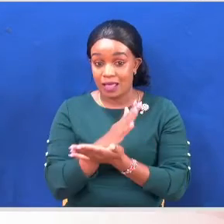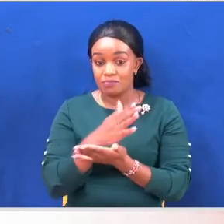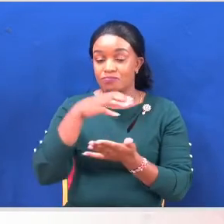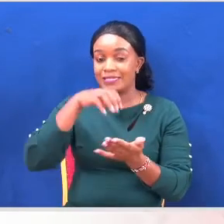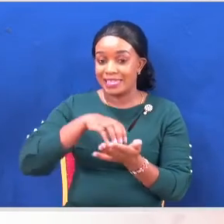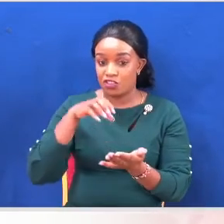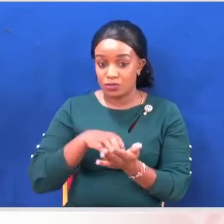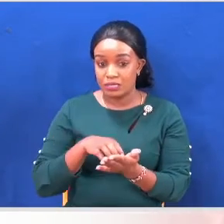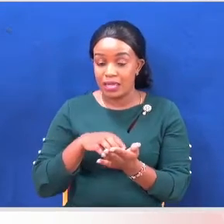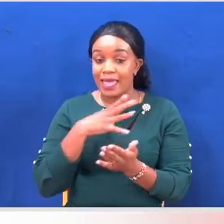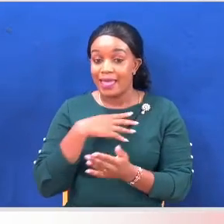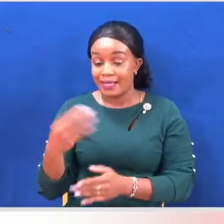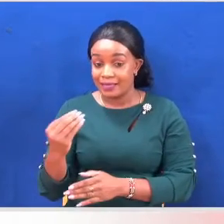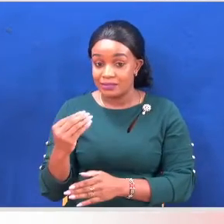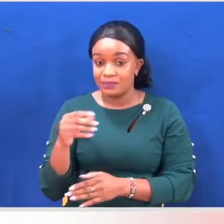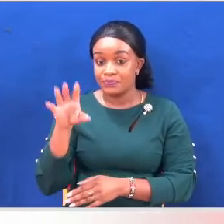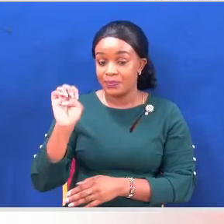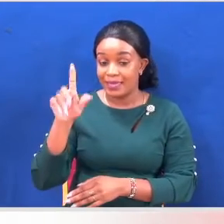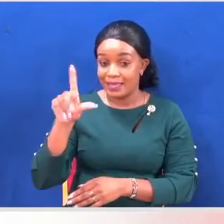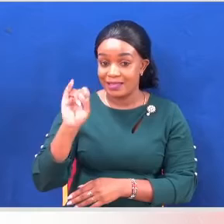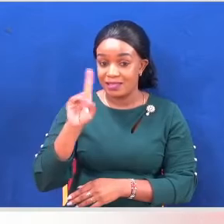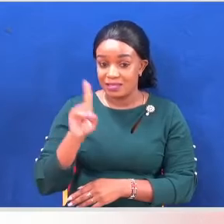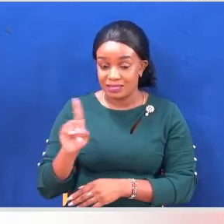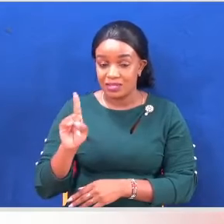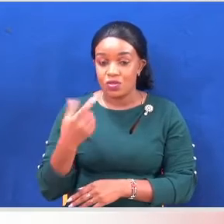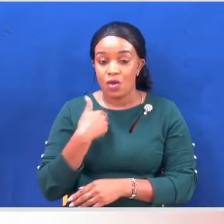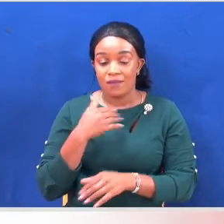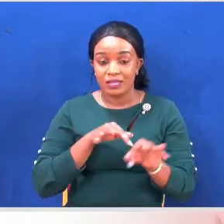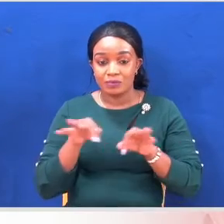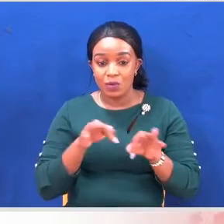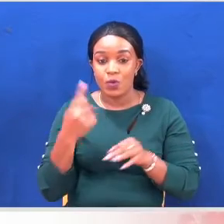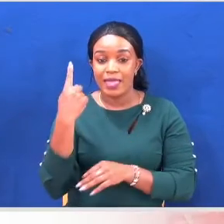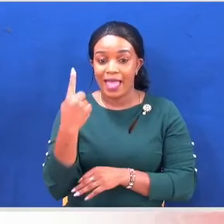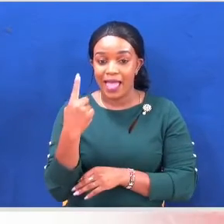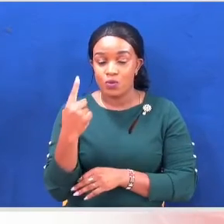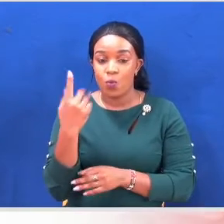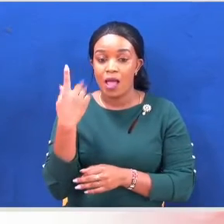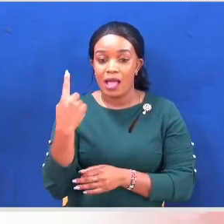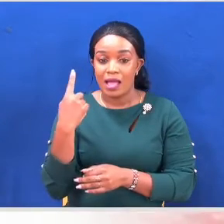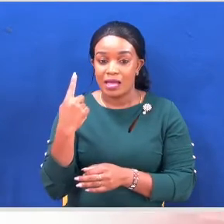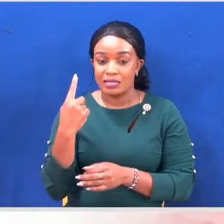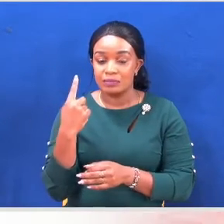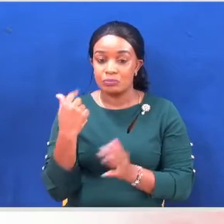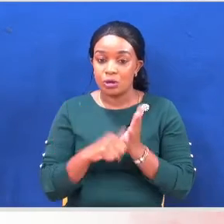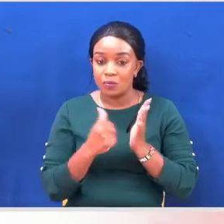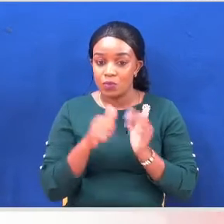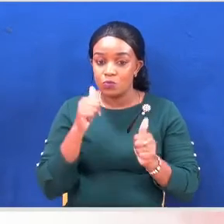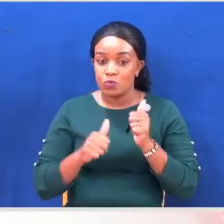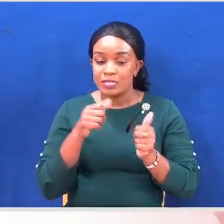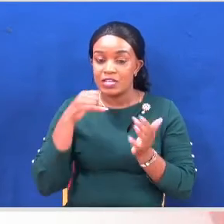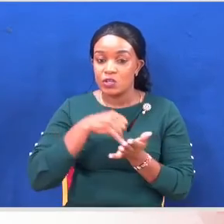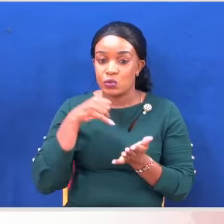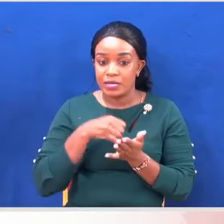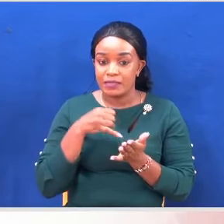kupigia kura. Na Elizabeth, umeweza kutaja na mkipo kisa kilichomhusisha aliyekuwa waziri katika wizara